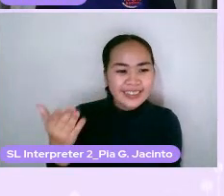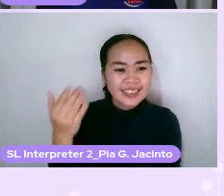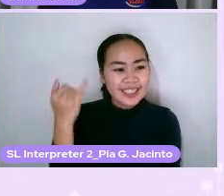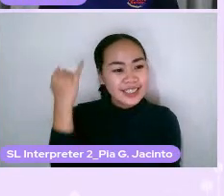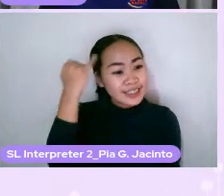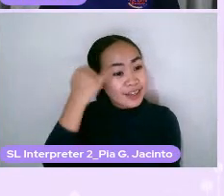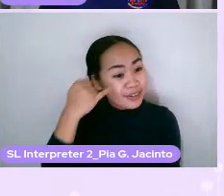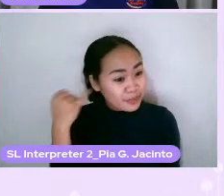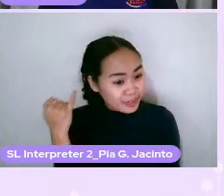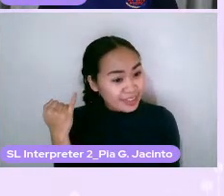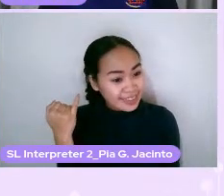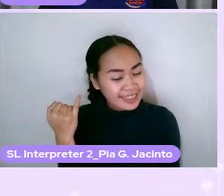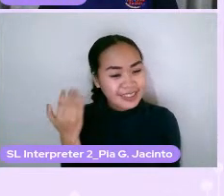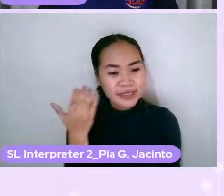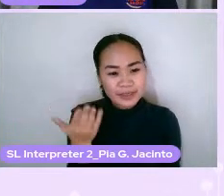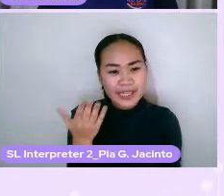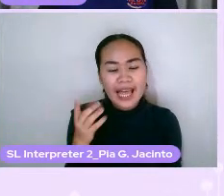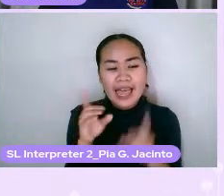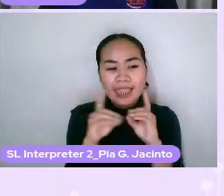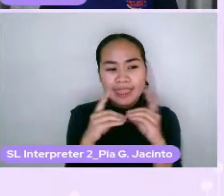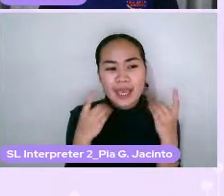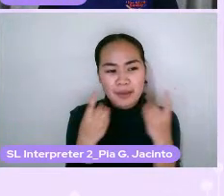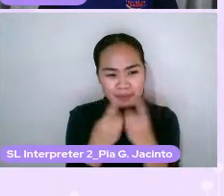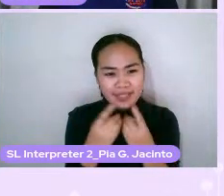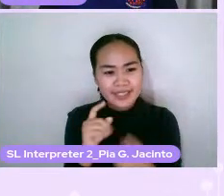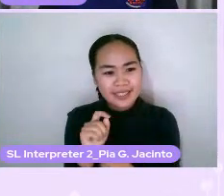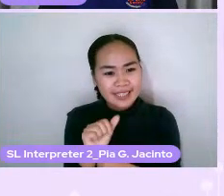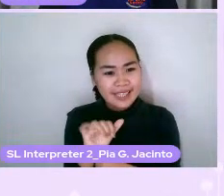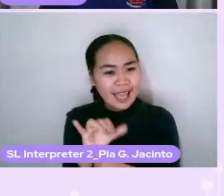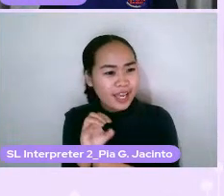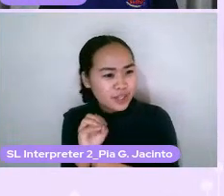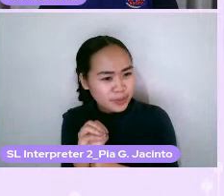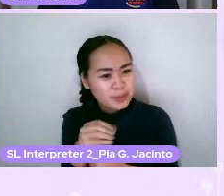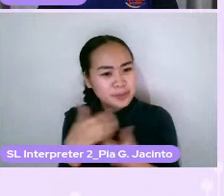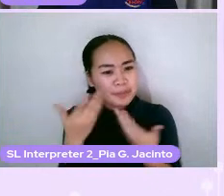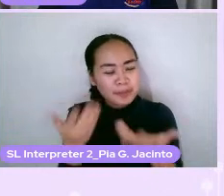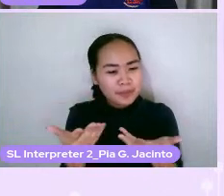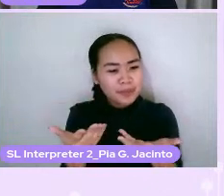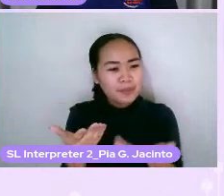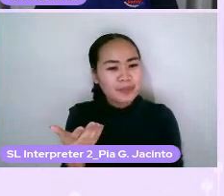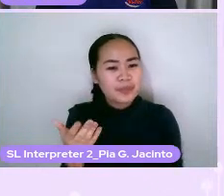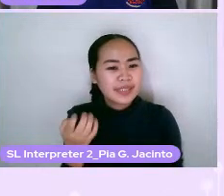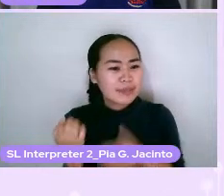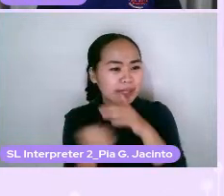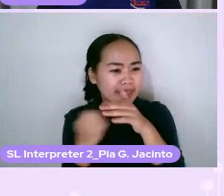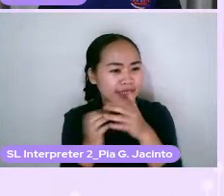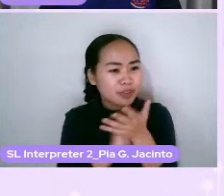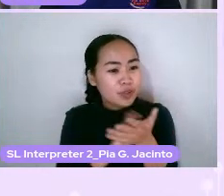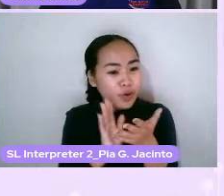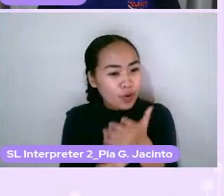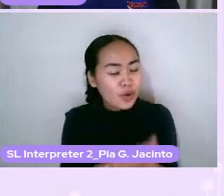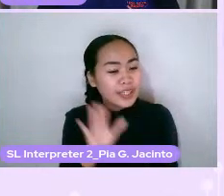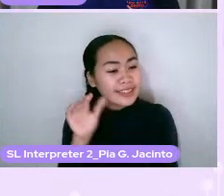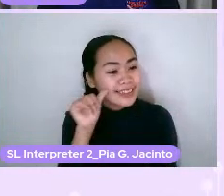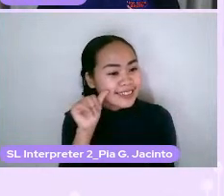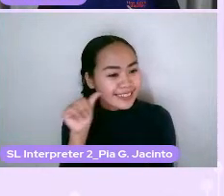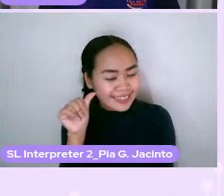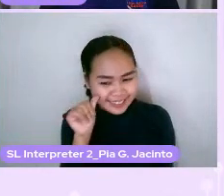Binayog, Jeffrey Bertumen, Tep Edtayo Pamarano Elementary School, at